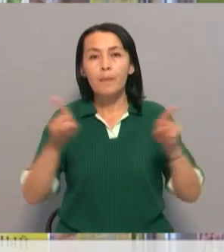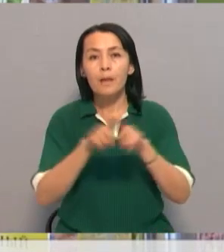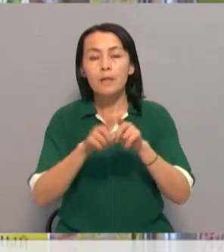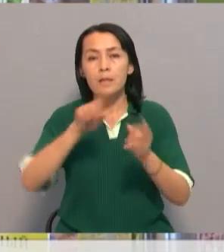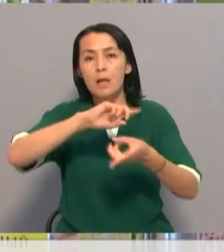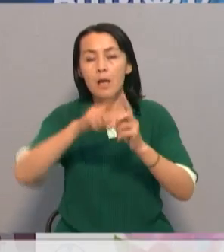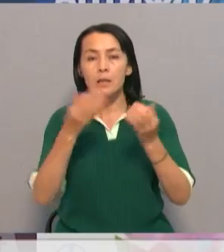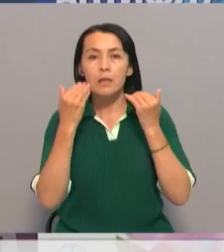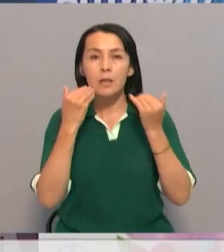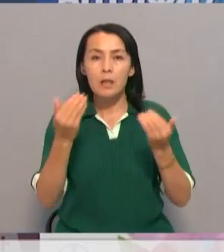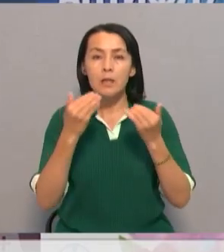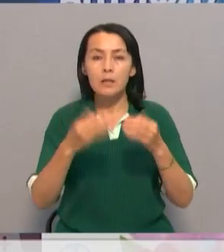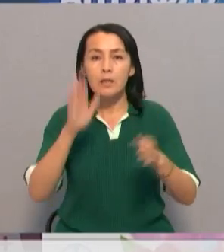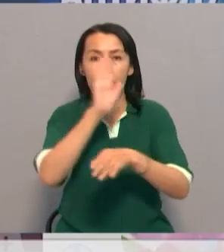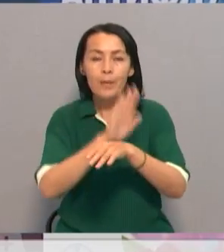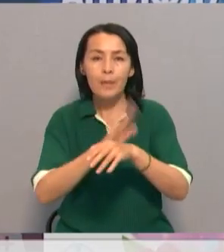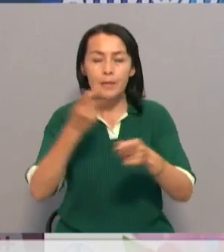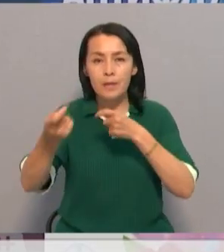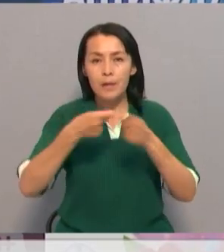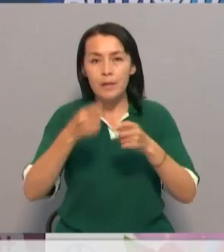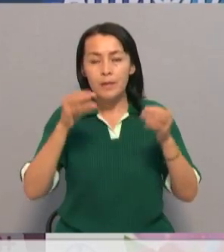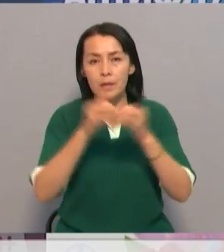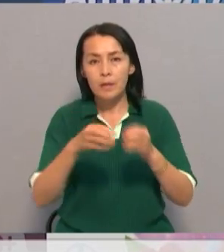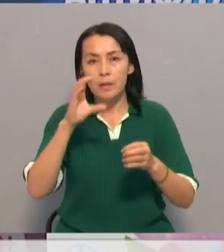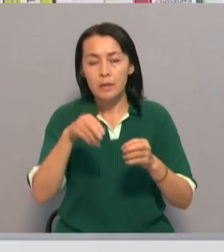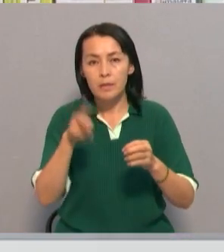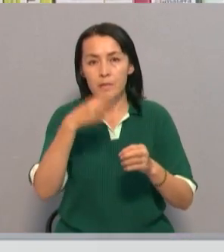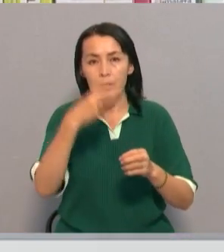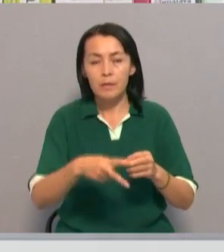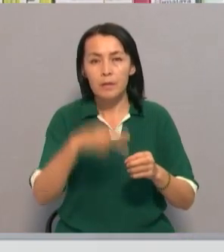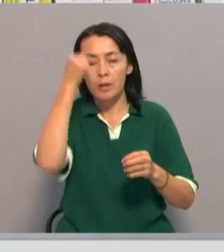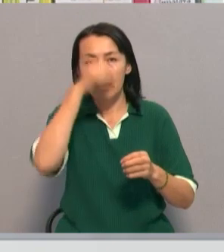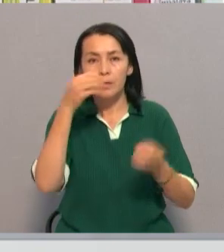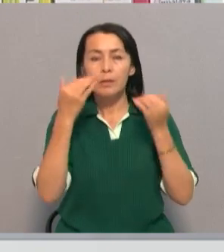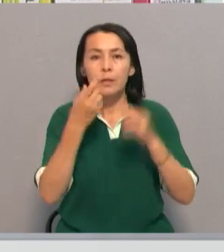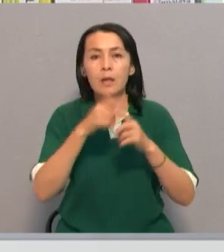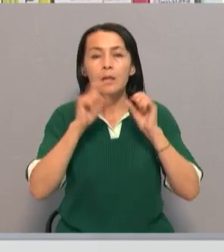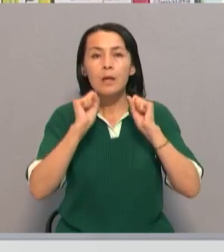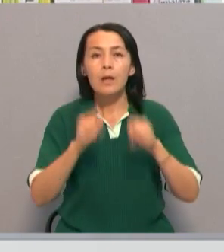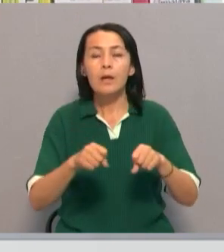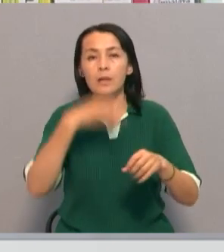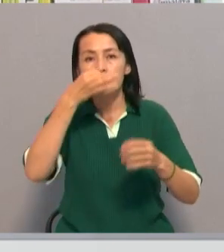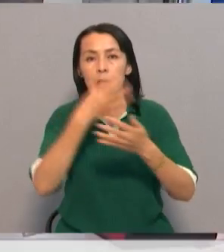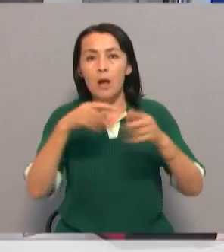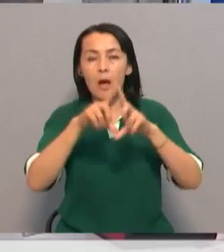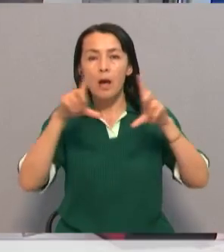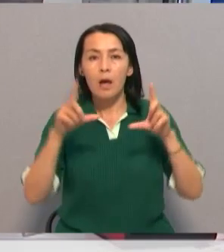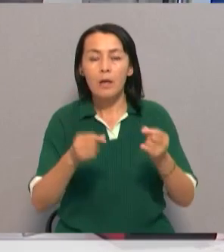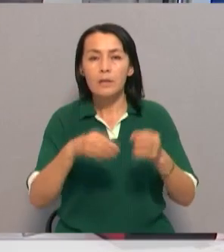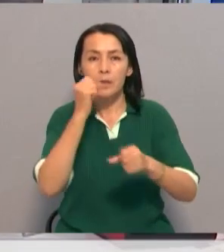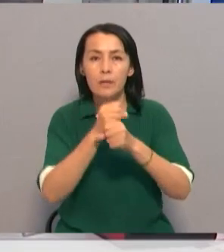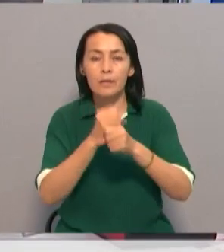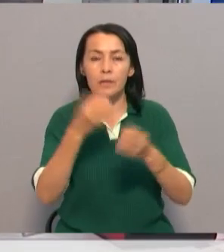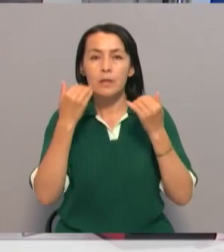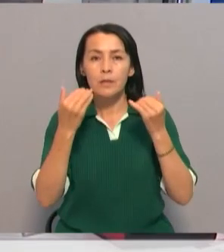Соответствующие изменения сейчас вносятся в постановление правительства от 10 сентября 2020 года. Это позволит аптекам и дистрибьюторам